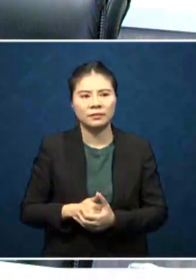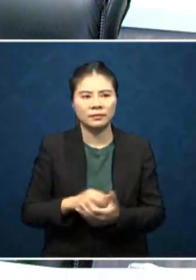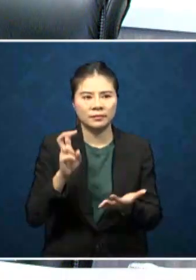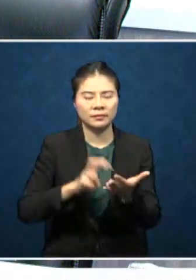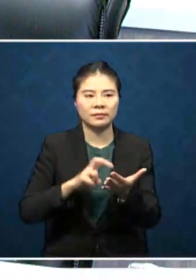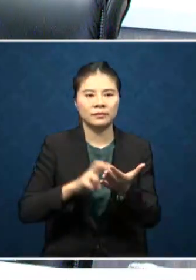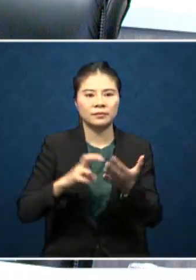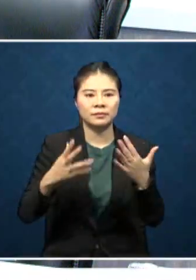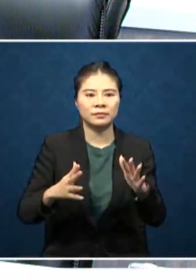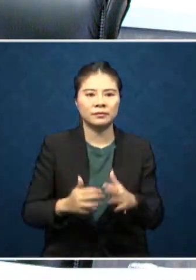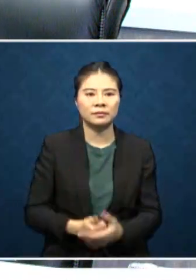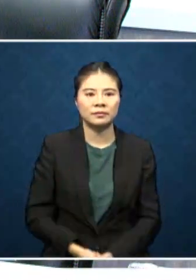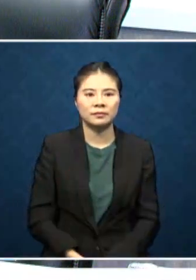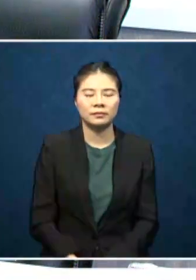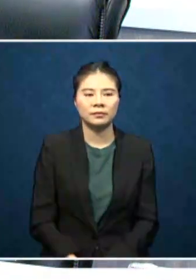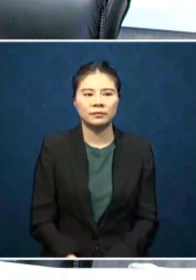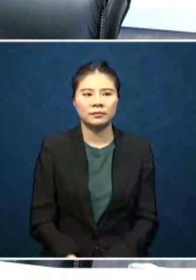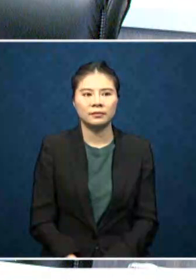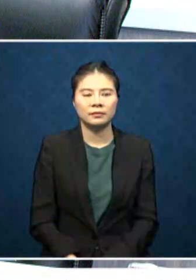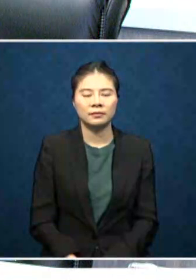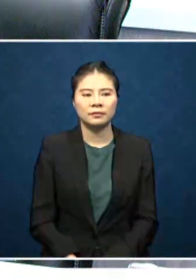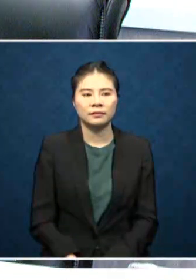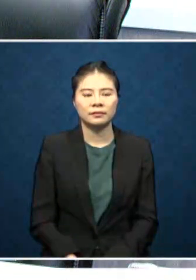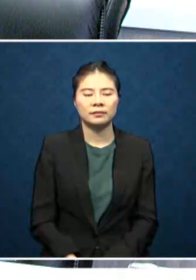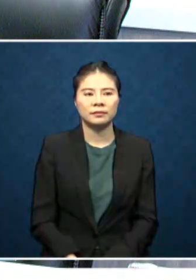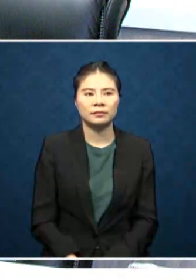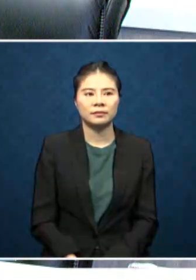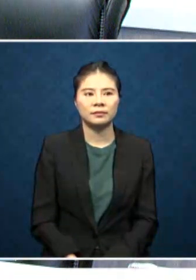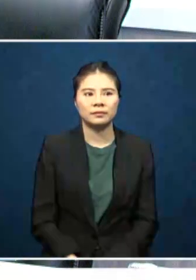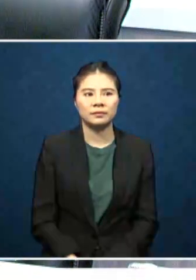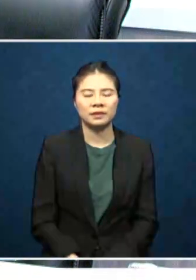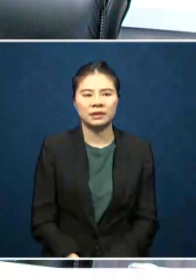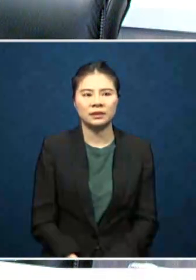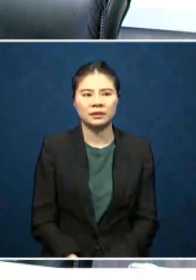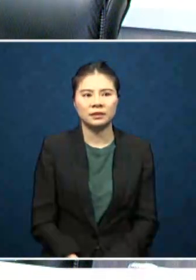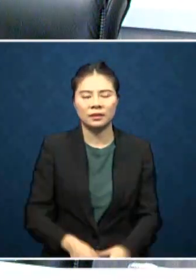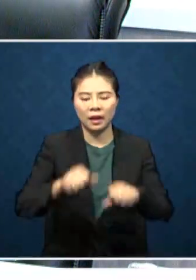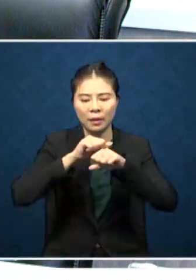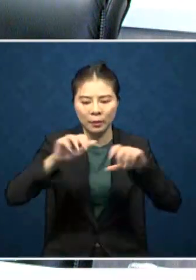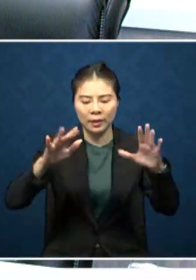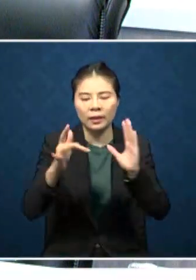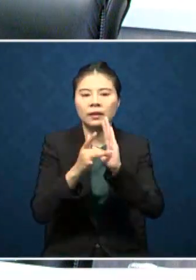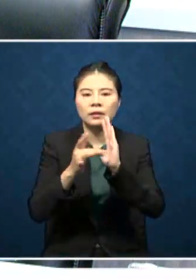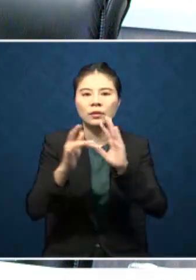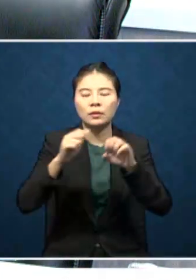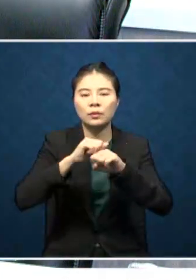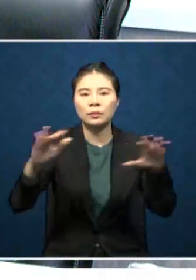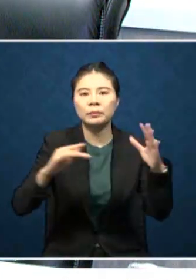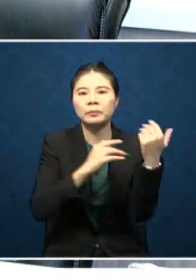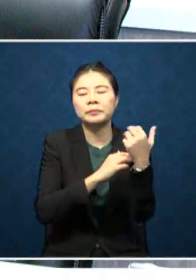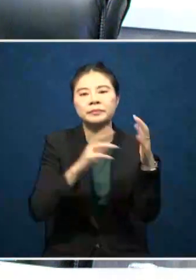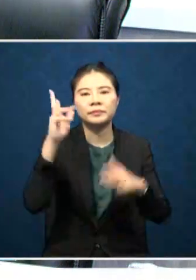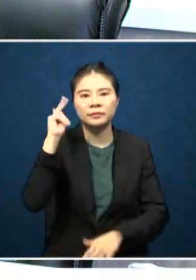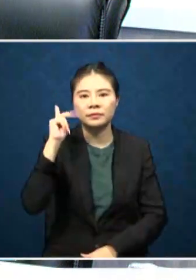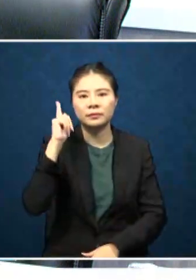ากนะครับแต่แล้วก็มีการเผยแพร่ในทุกช่องทางโดยเฉพาะสื่อออนไลน์สรุปของทุกคนนะครับ